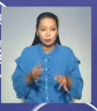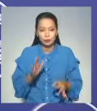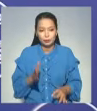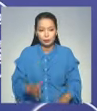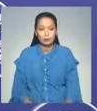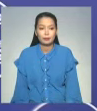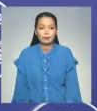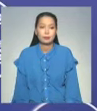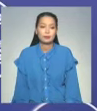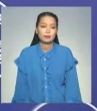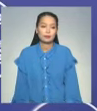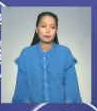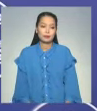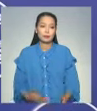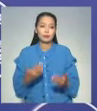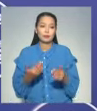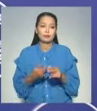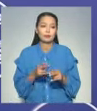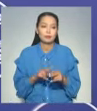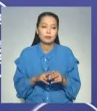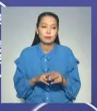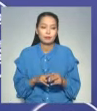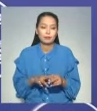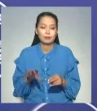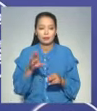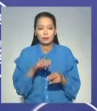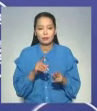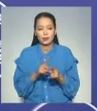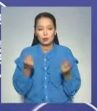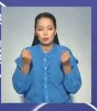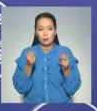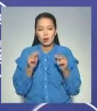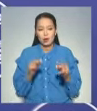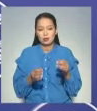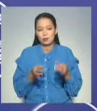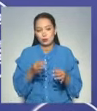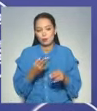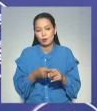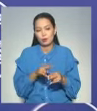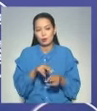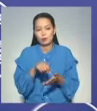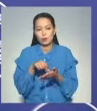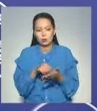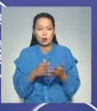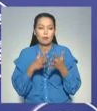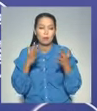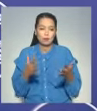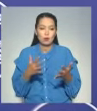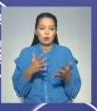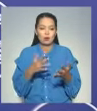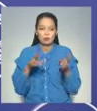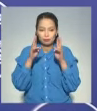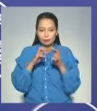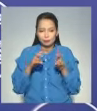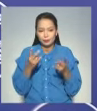Халықаралық деңгейге шығу дегеніміз, бізде мысалға біз ұлттық спортымызды насихаттап дәріптеп келе жатырмыз. Мысалы жапондықтардың сумо күресі бар,